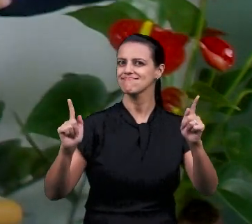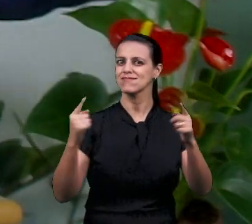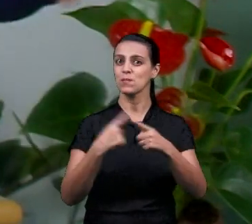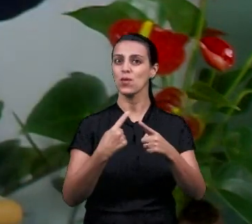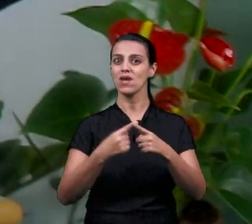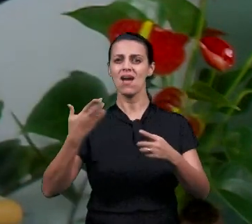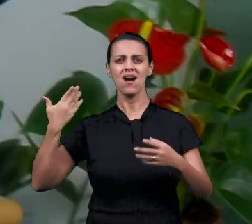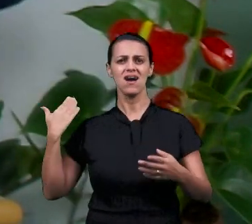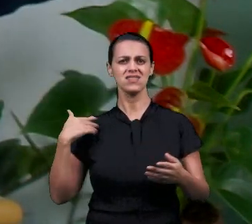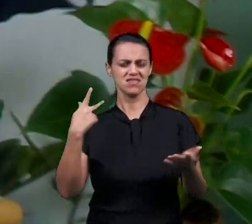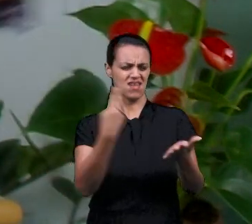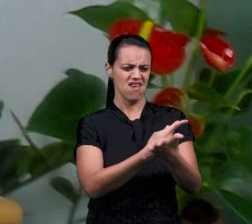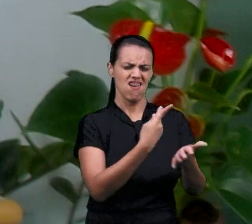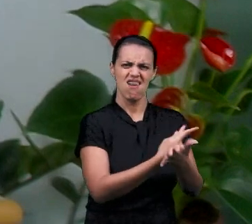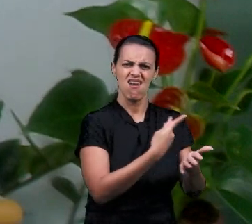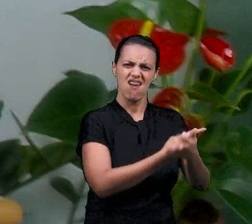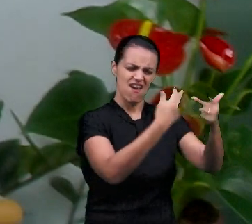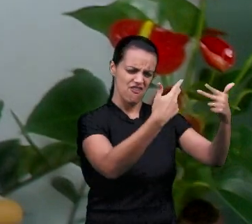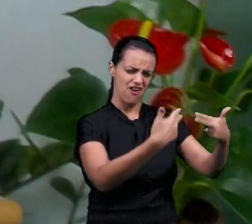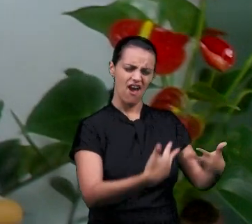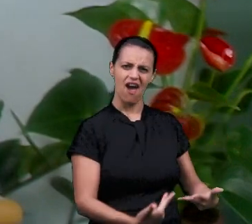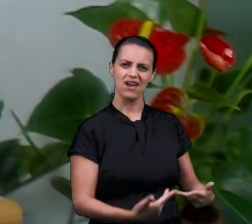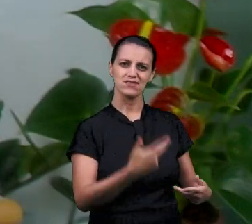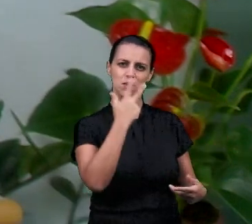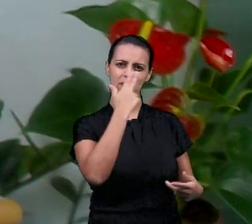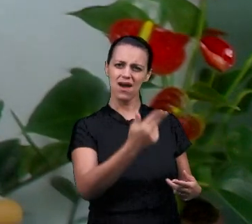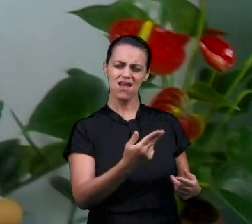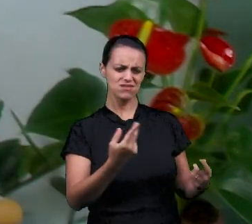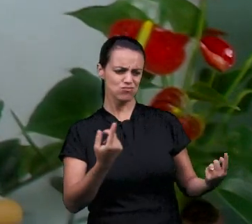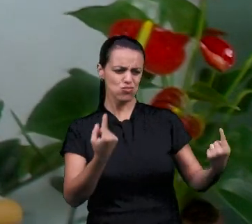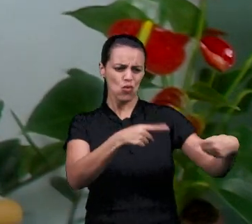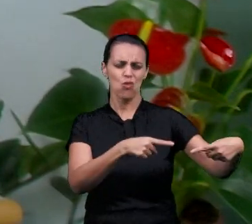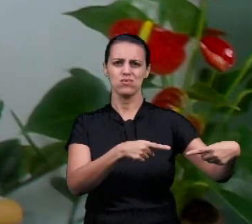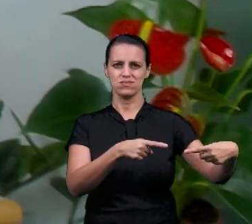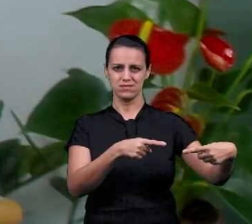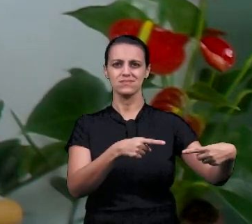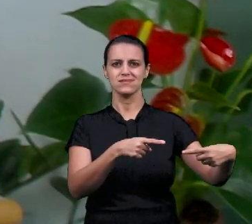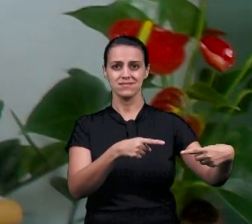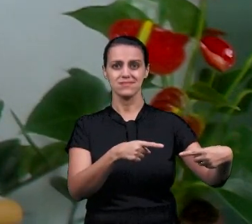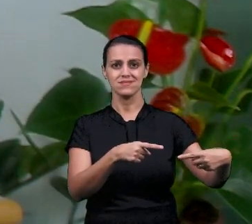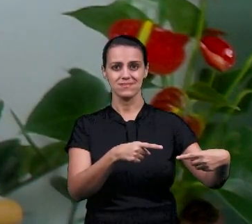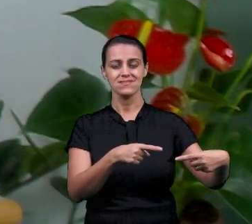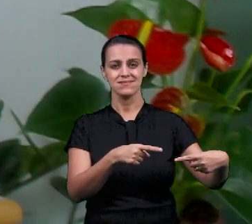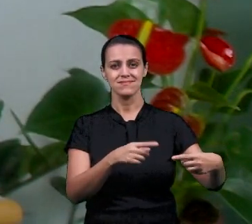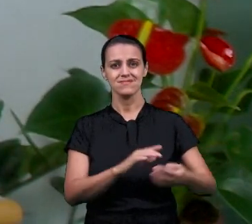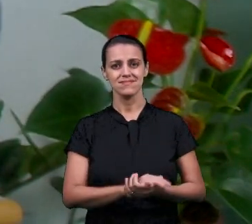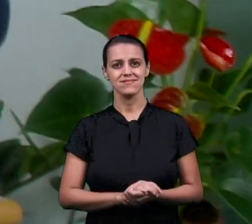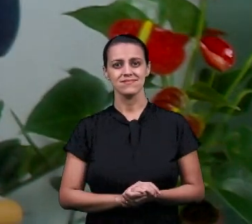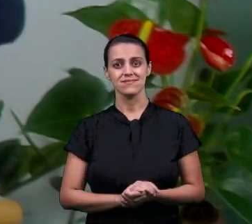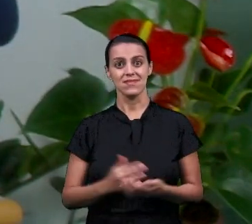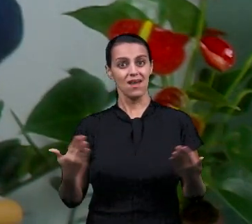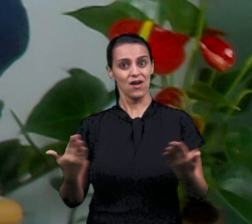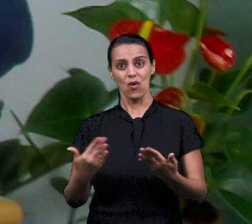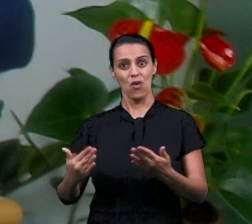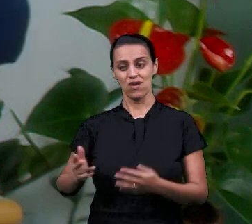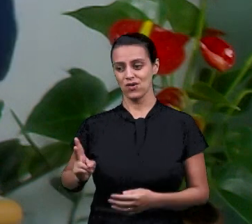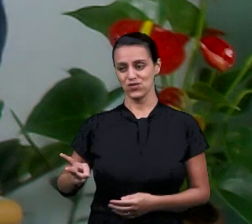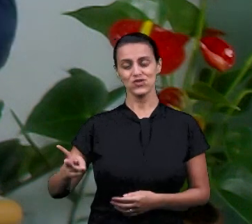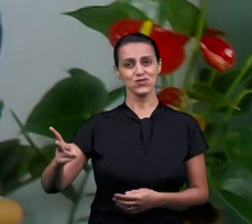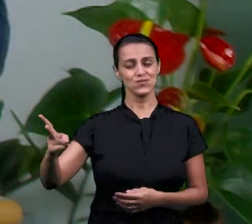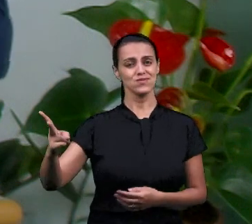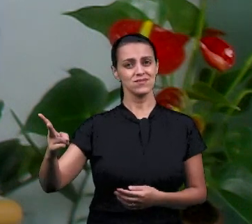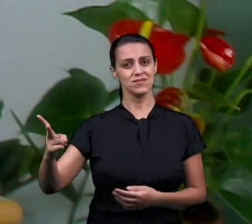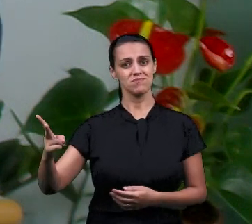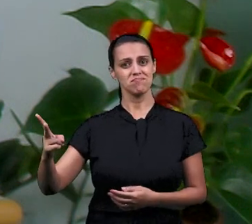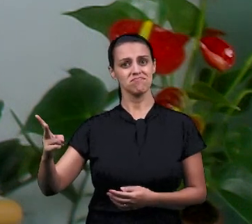contre les dogmes que l'Église a eus. L'Église fidèle continue à être protestante. À l'intérieur d'elle,